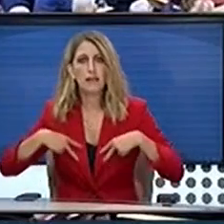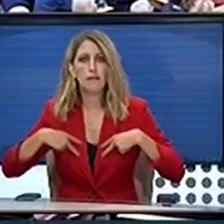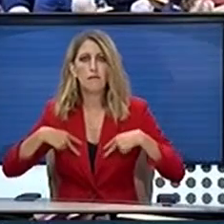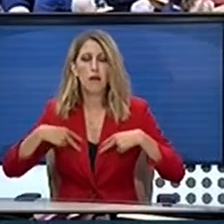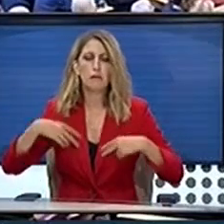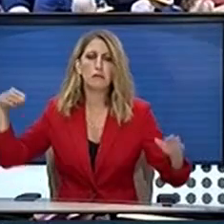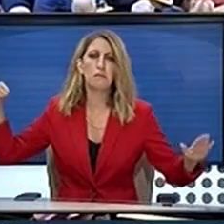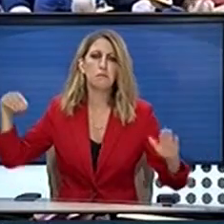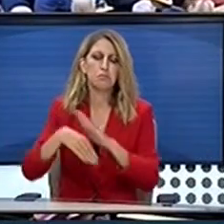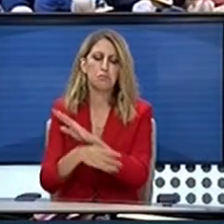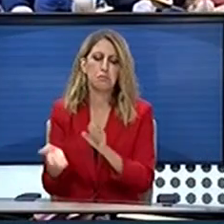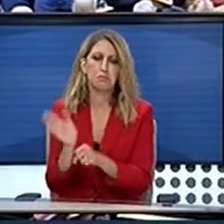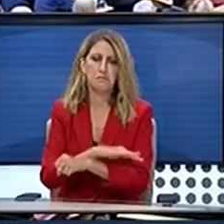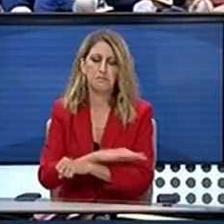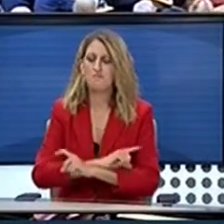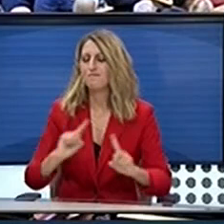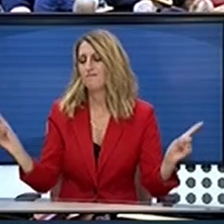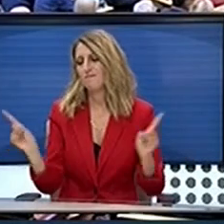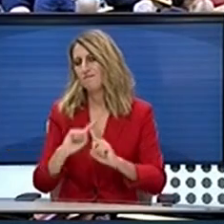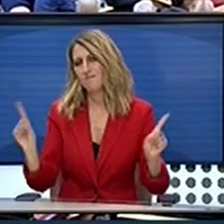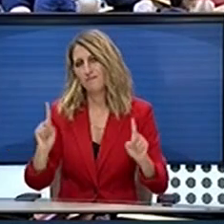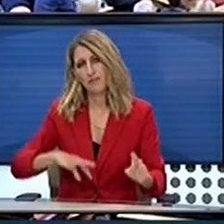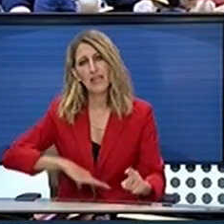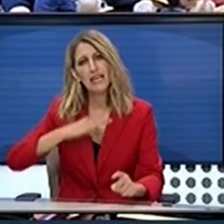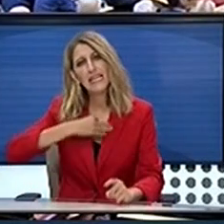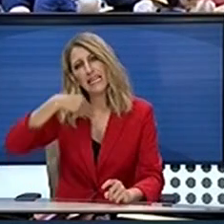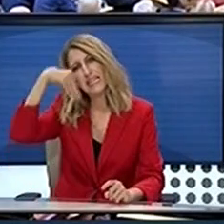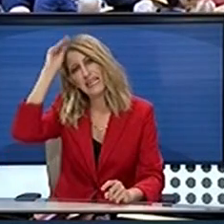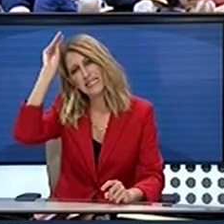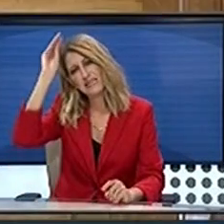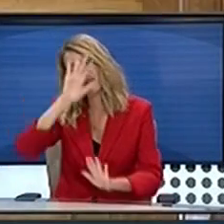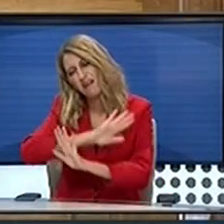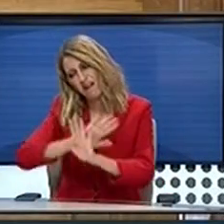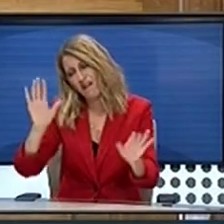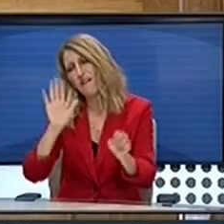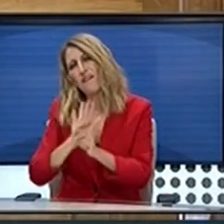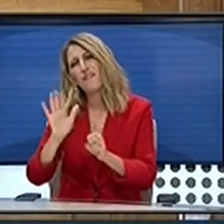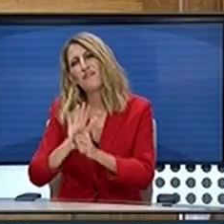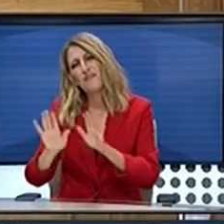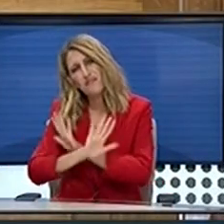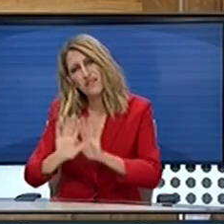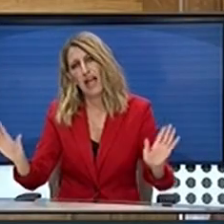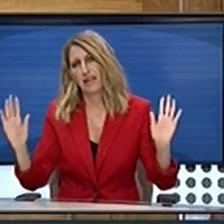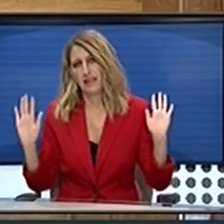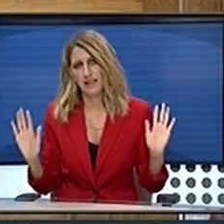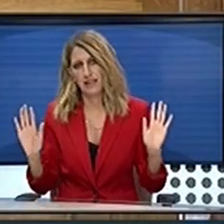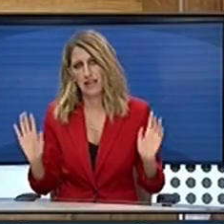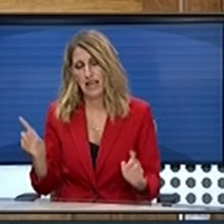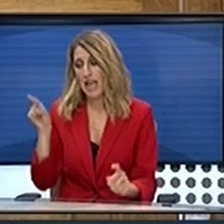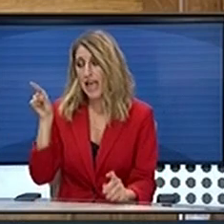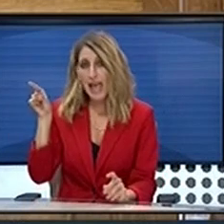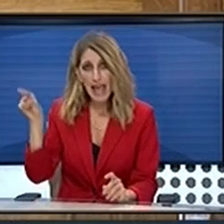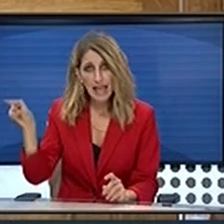Αλλά κύριε Τσίπρα, πάει πολύ. Πάει πολύ εσείς να με αποκαλείτε